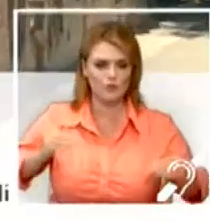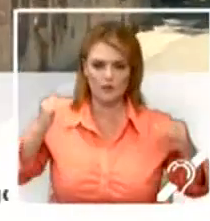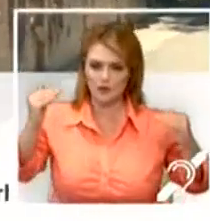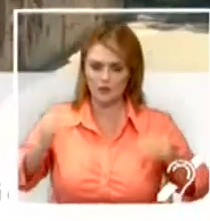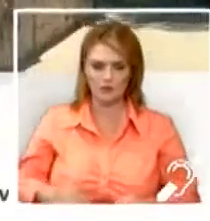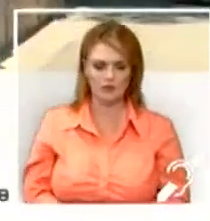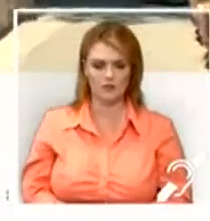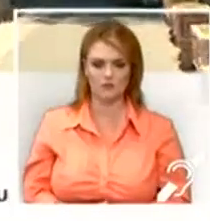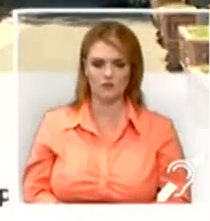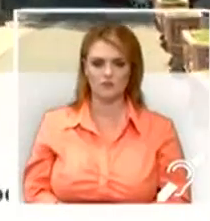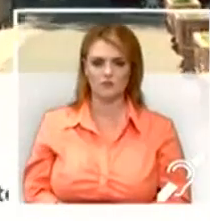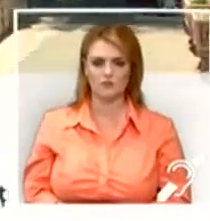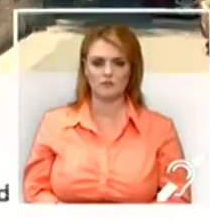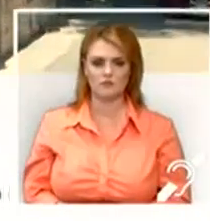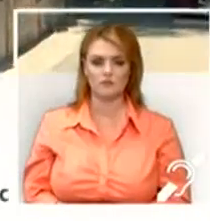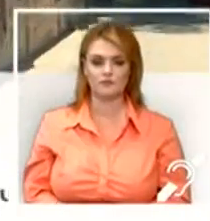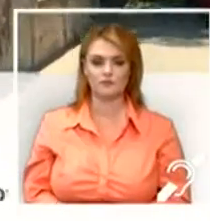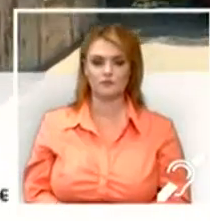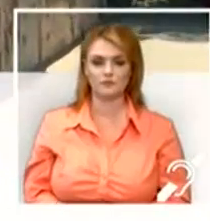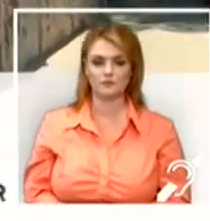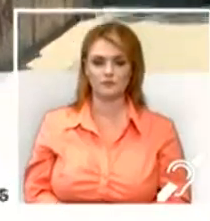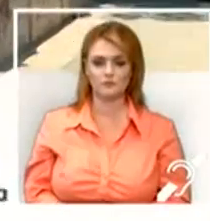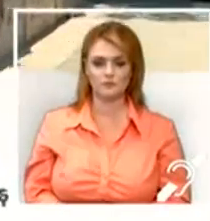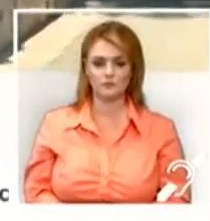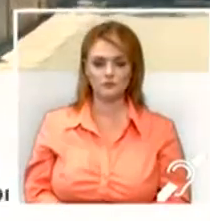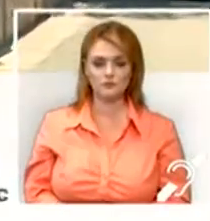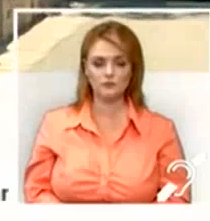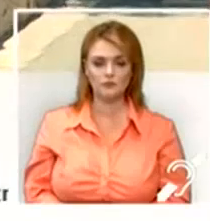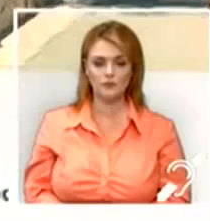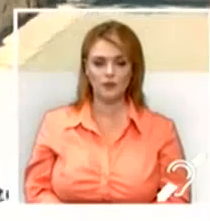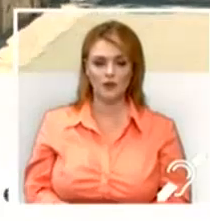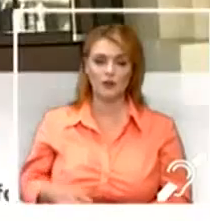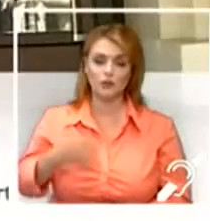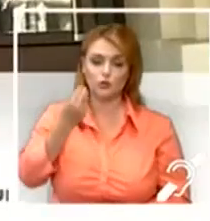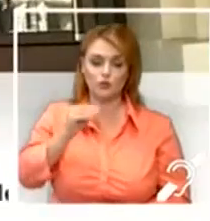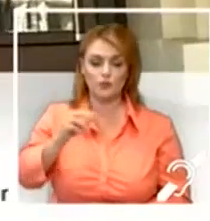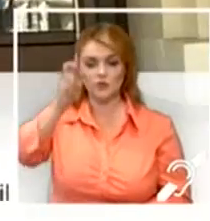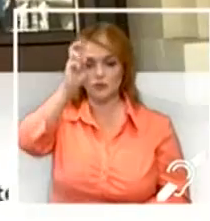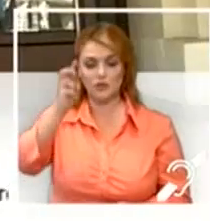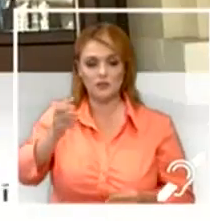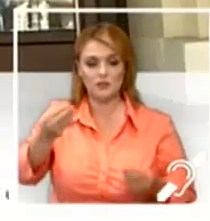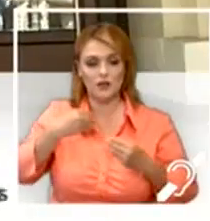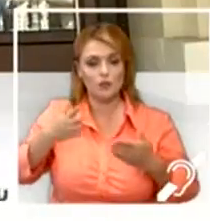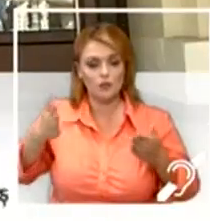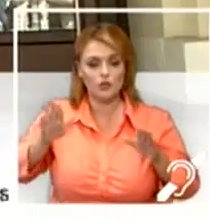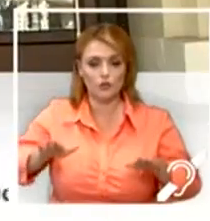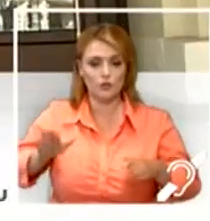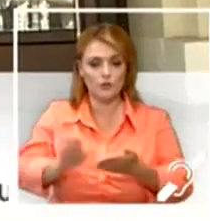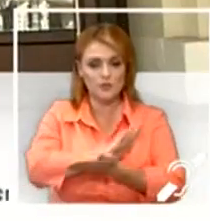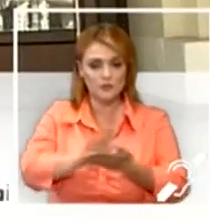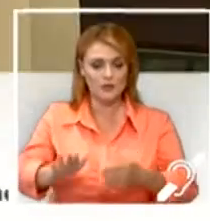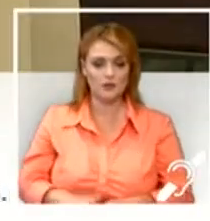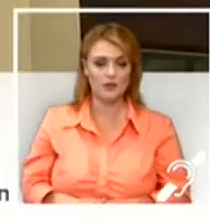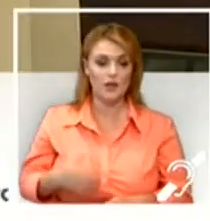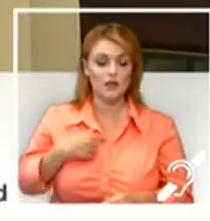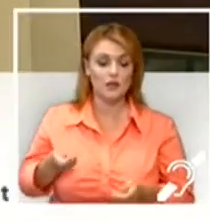noastră, iar cred că ar fi foarte bine dacă ar fi mai multe locuri bugetare. Am depus la Facultatea de Matematică și